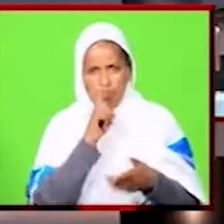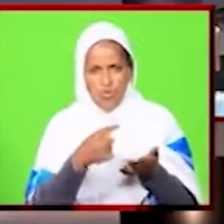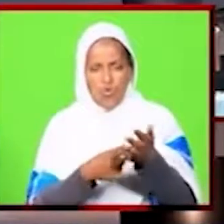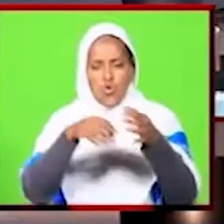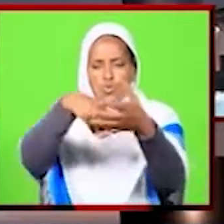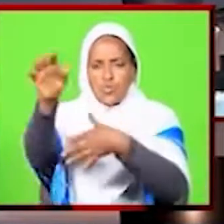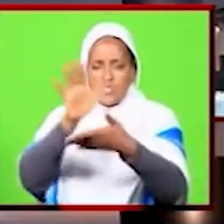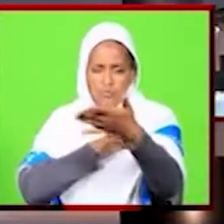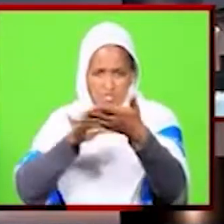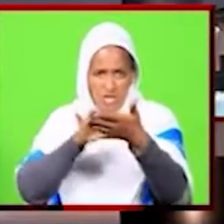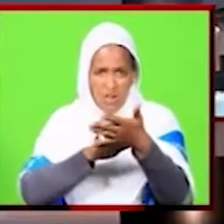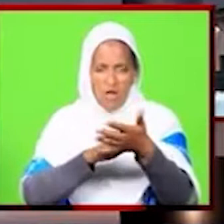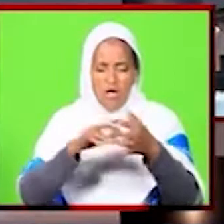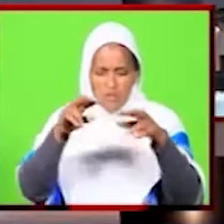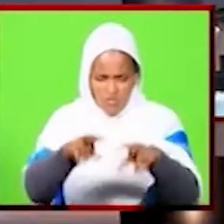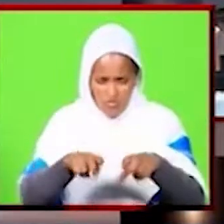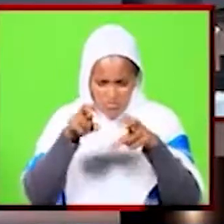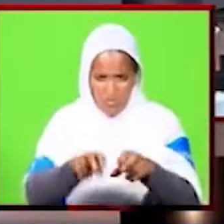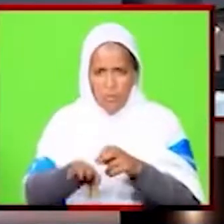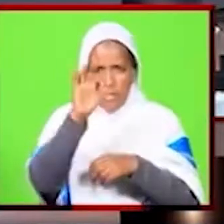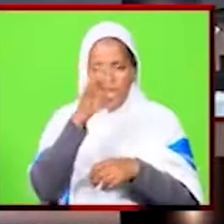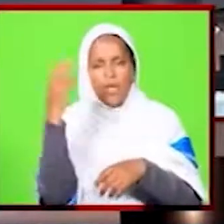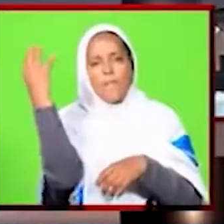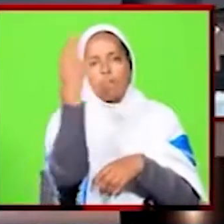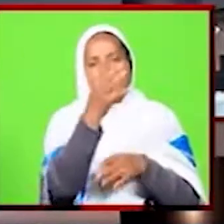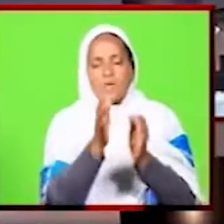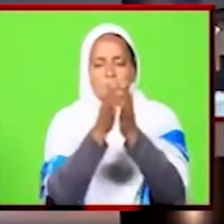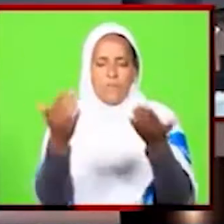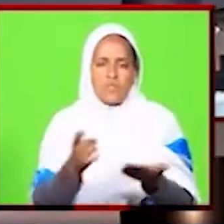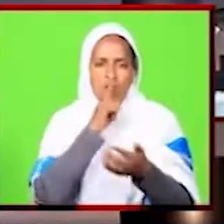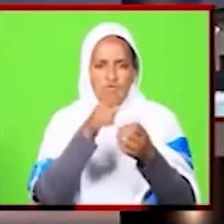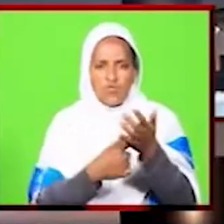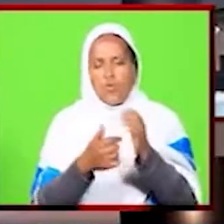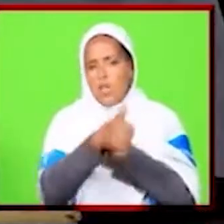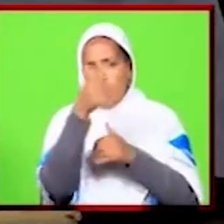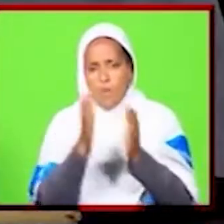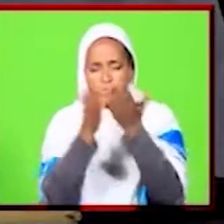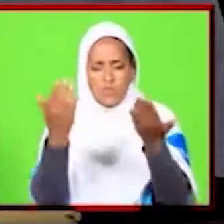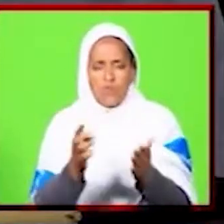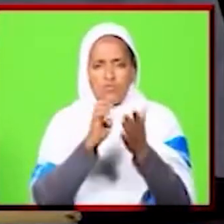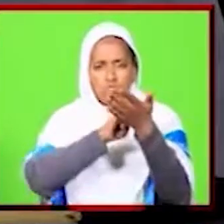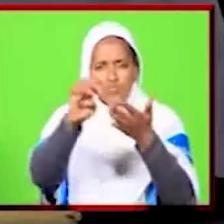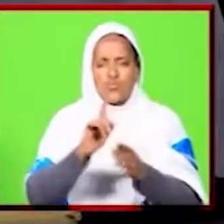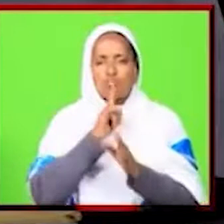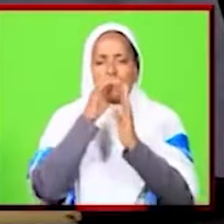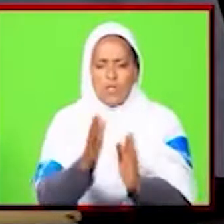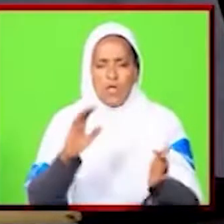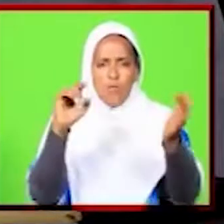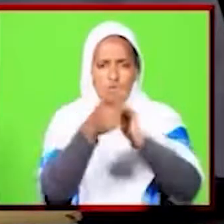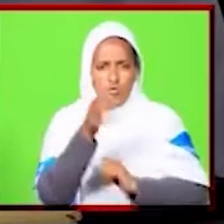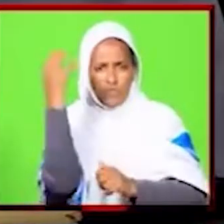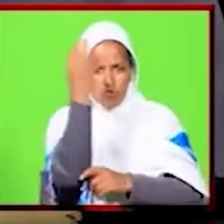ነው። ውጭም ሲጠና ከመሬትም ሲቆፈር የሚገኝ የሚመሰክር መጽሐፍ ነው። ሌላው መጽሐፍ ቅዱስ